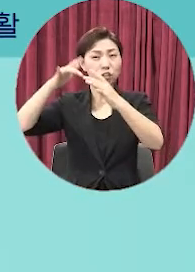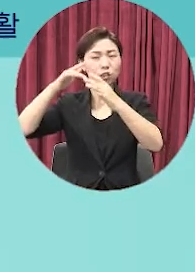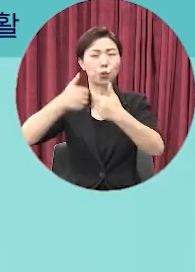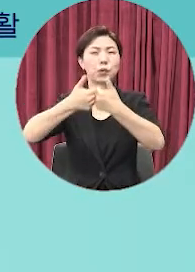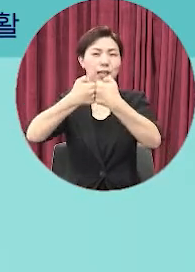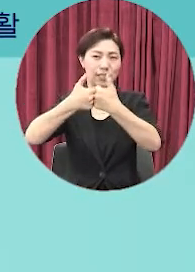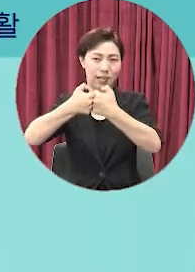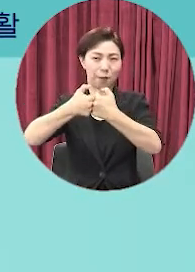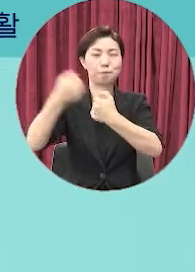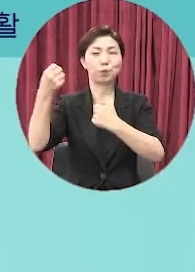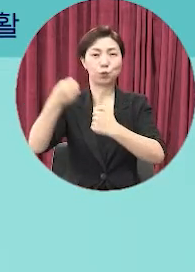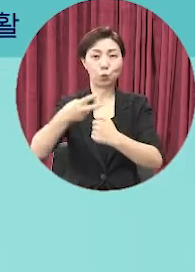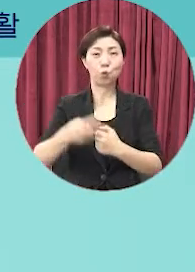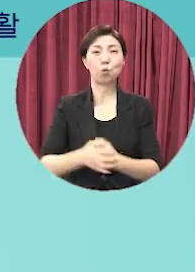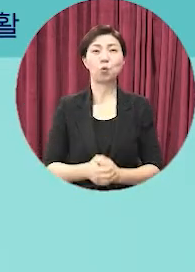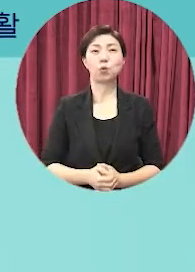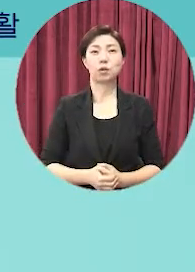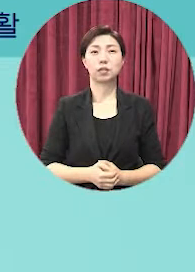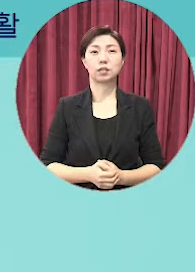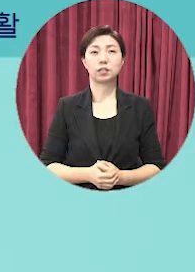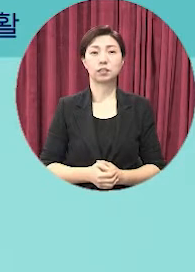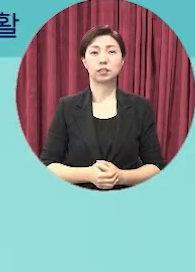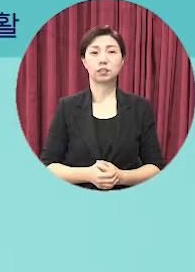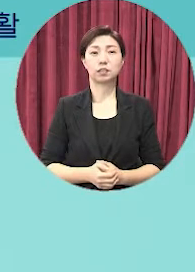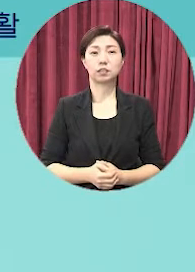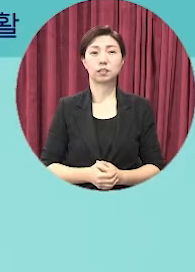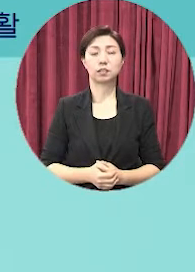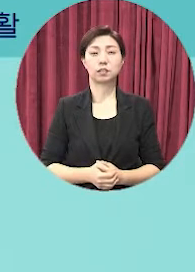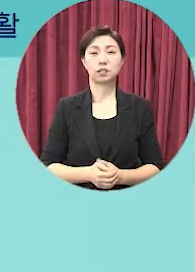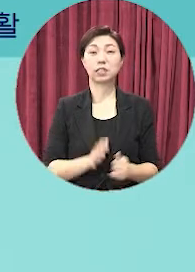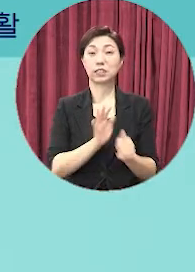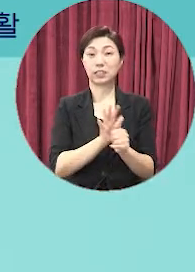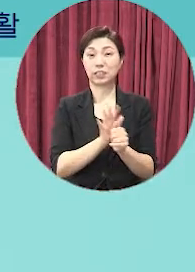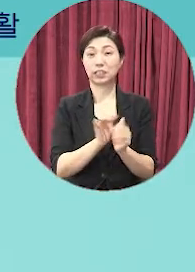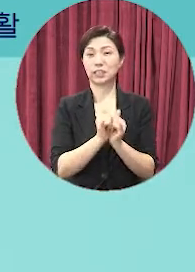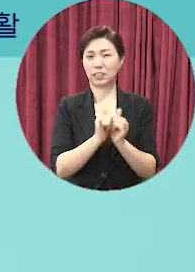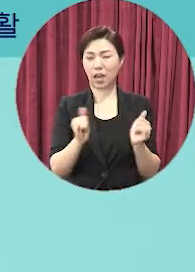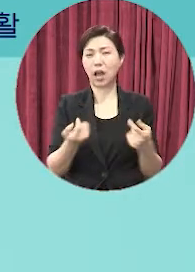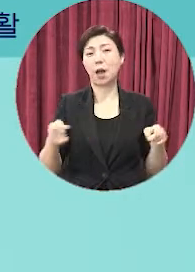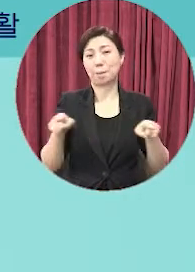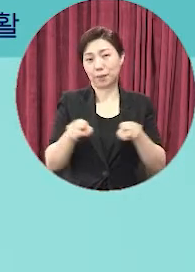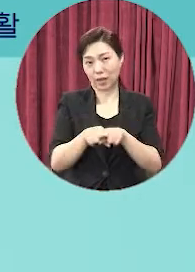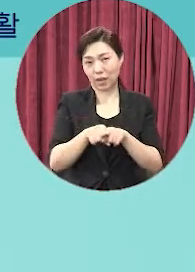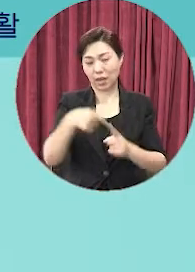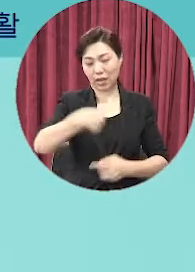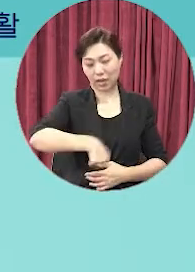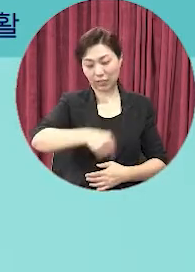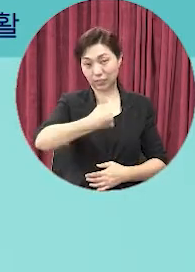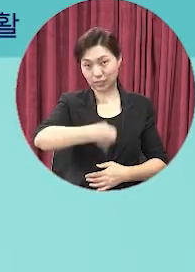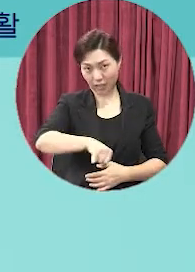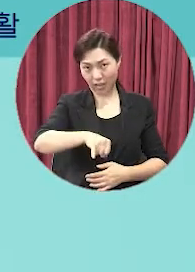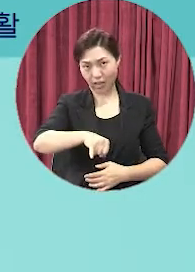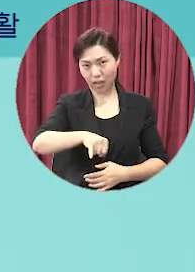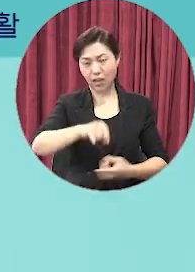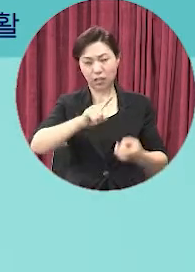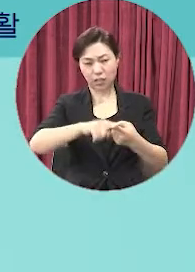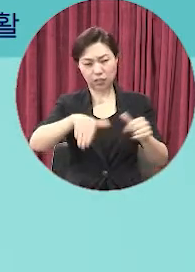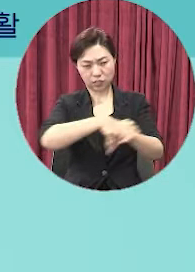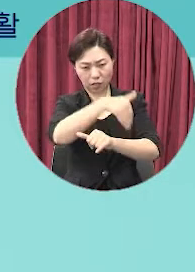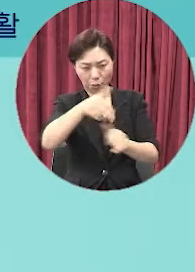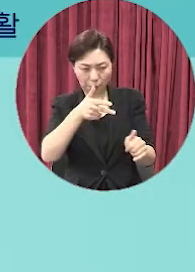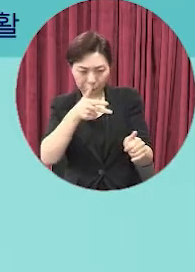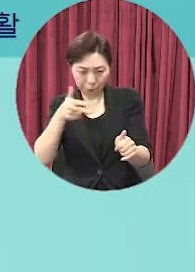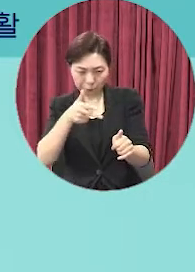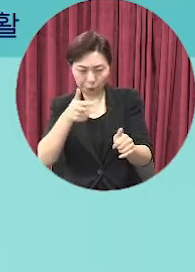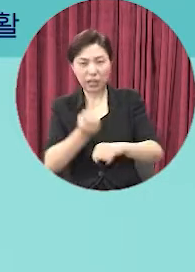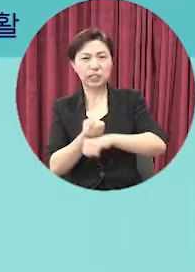상담이라든지 또 이제 그 보호자가 같이 이제 참여를 해서 자녀의 상태에 대해서 동영상 촬영을 한다든지 이런 것을